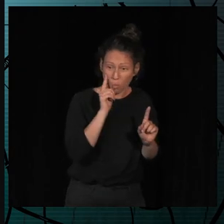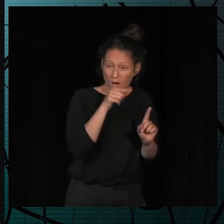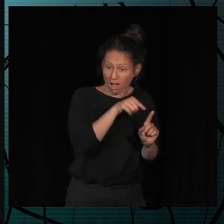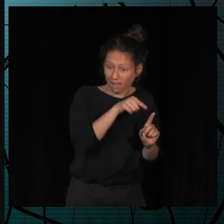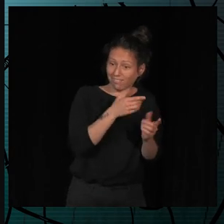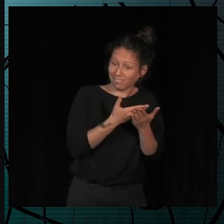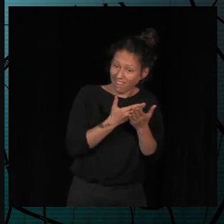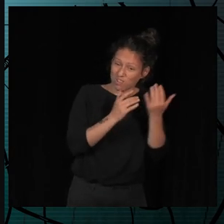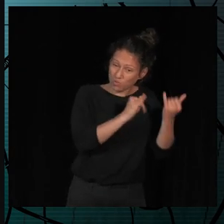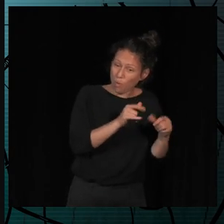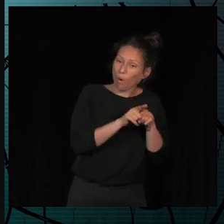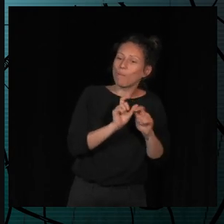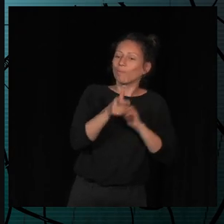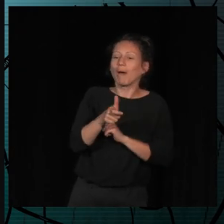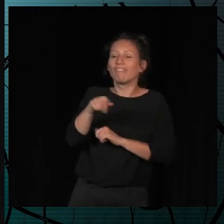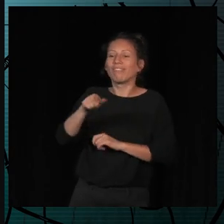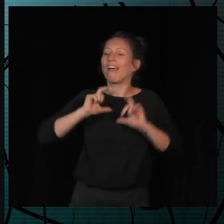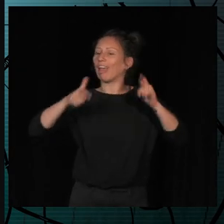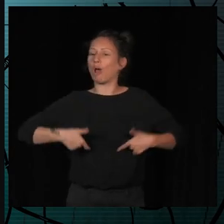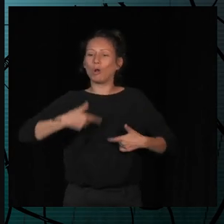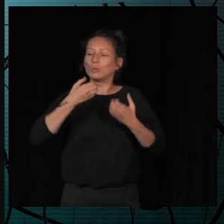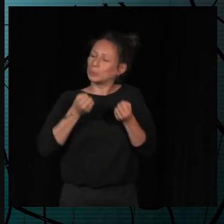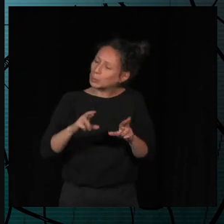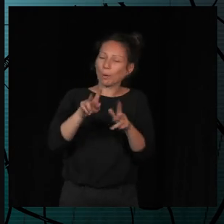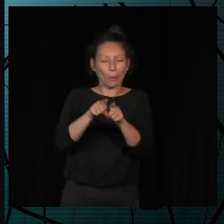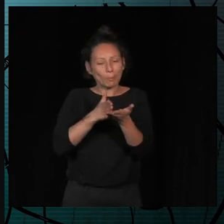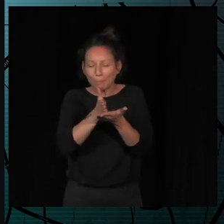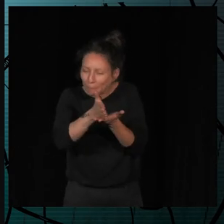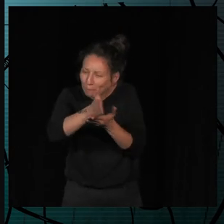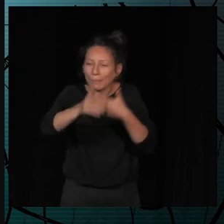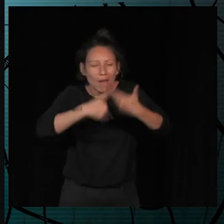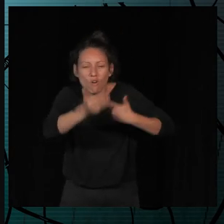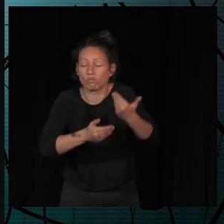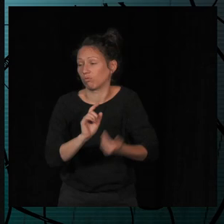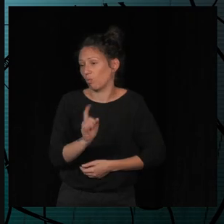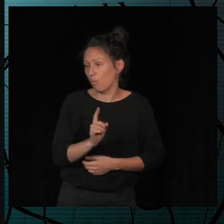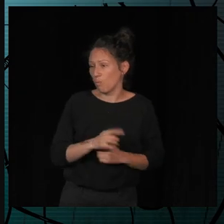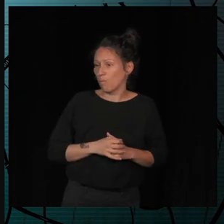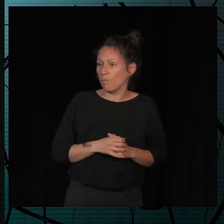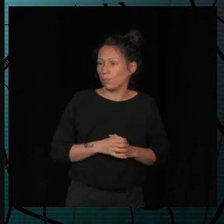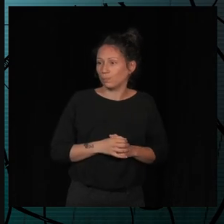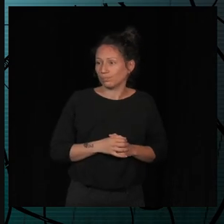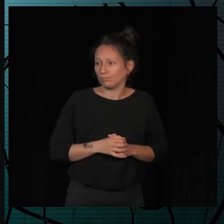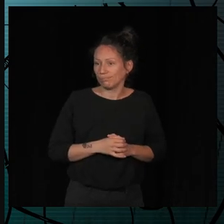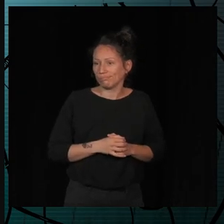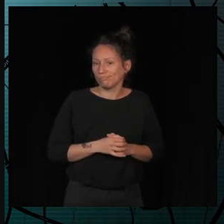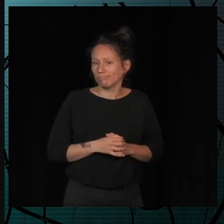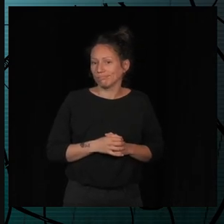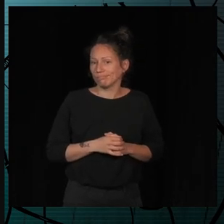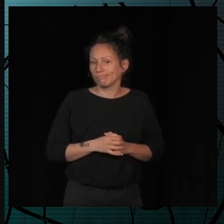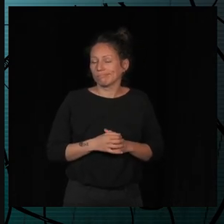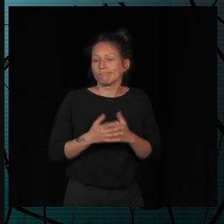scolaire et bien c'est paradoxal mais ça maintenant il y a vraiment un consensus je pense dans la littérature là-dessus